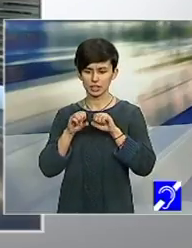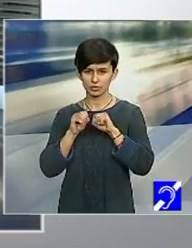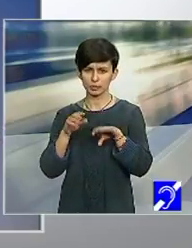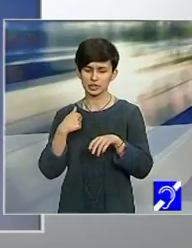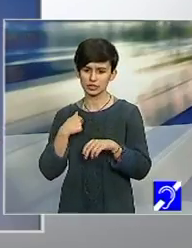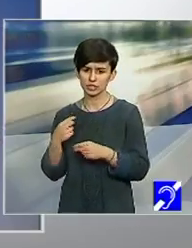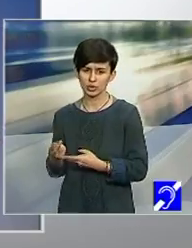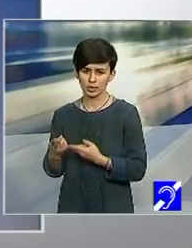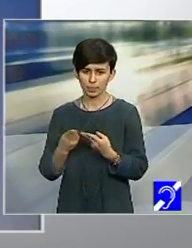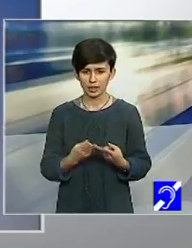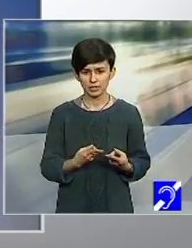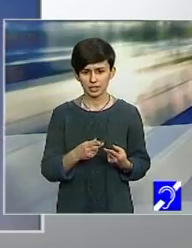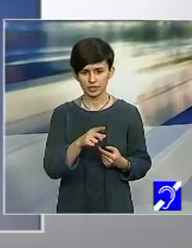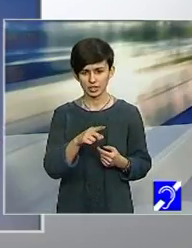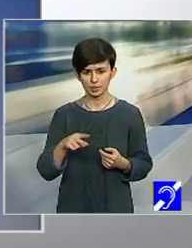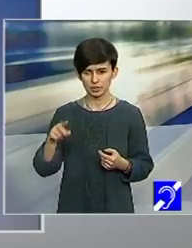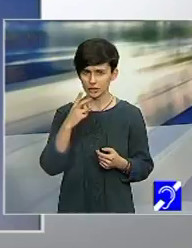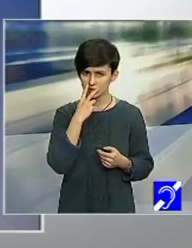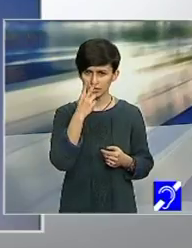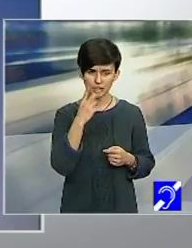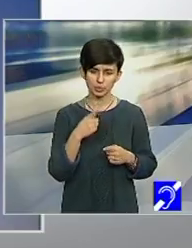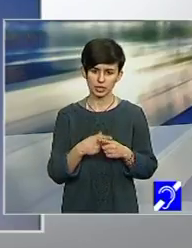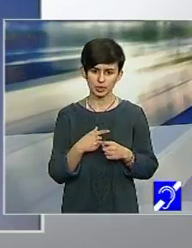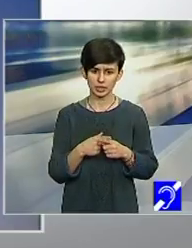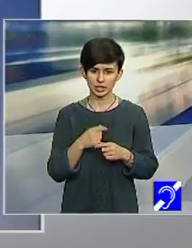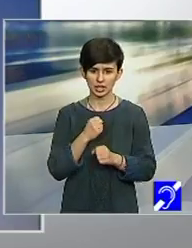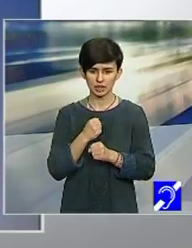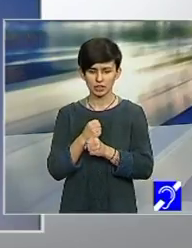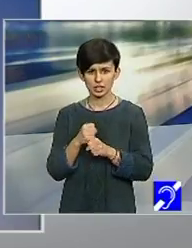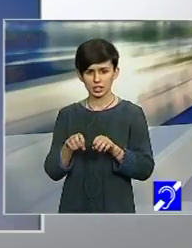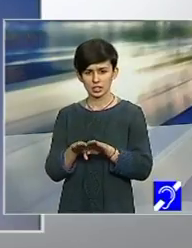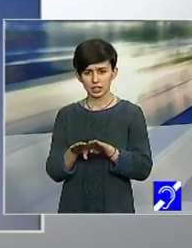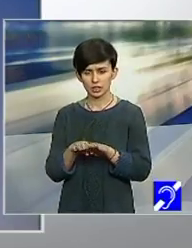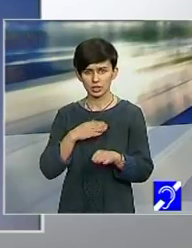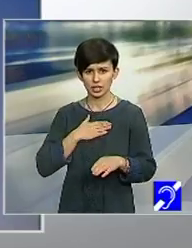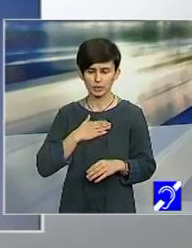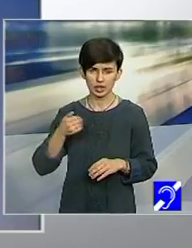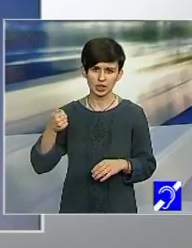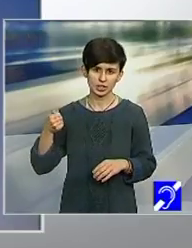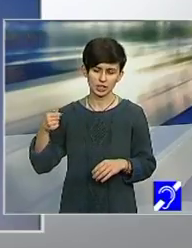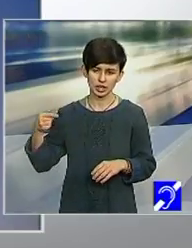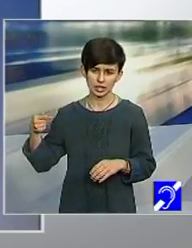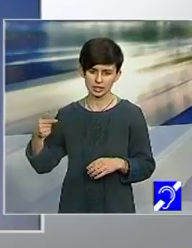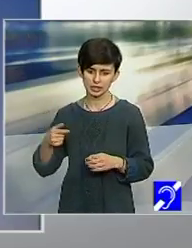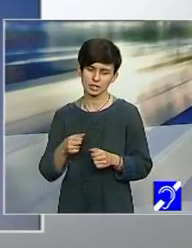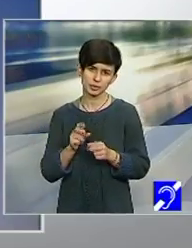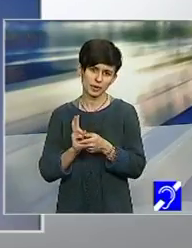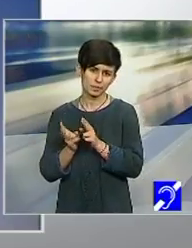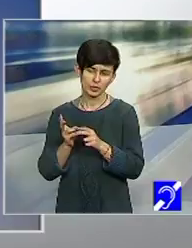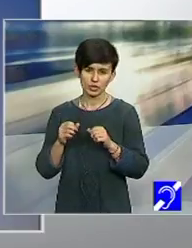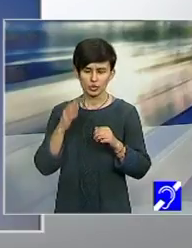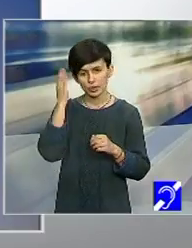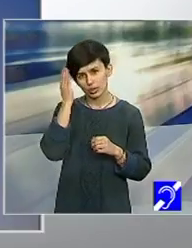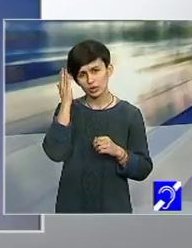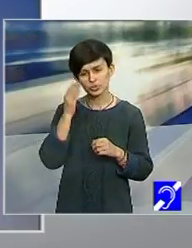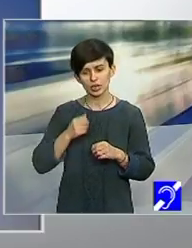invit și pe dumneavoastră și pe telespectatori să urmărim în continuare un material realizat de către colega mea Andreea Ghiță despre modul în care o școală rurală